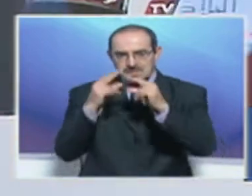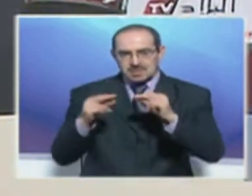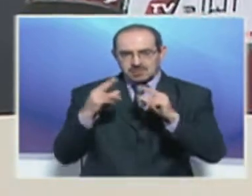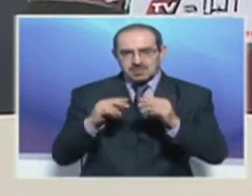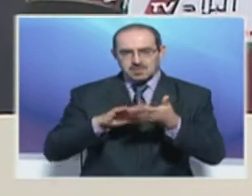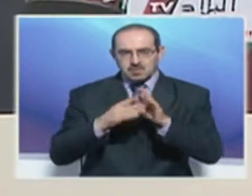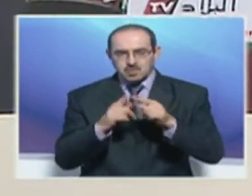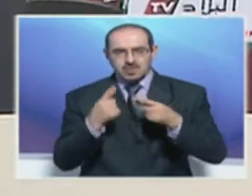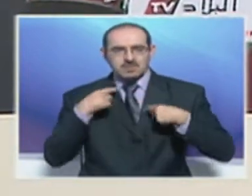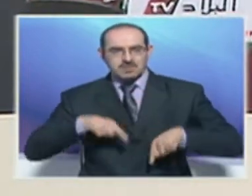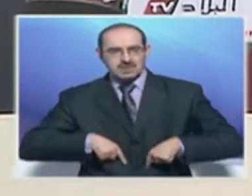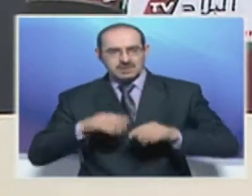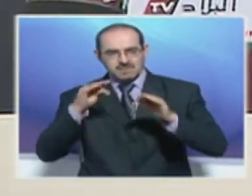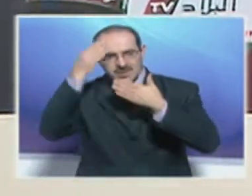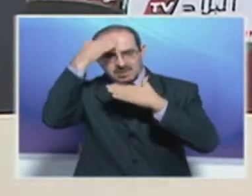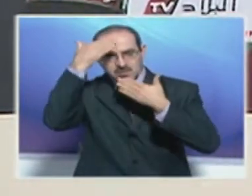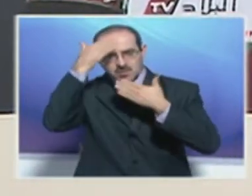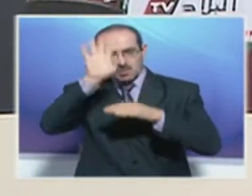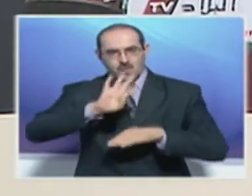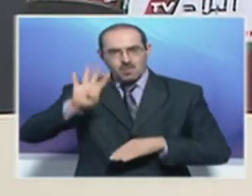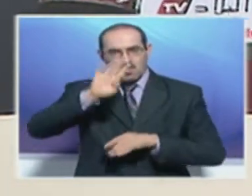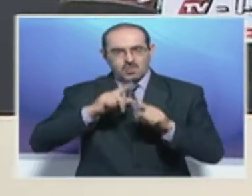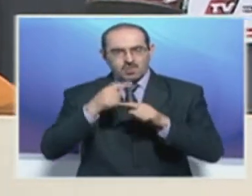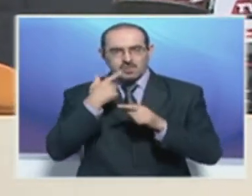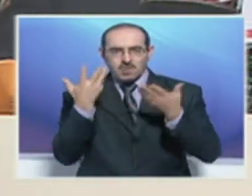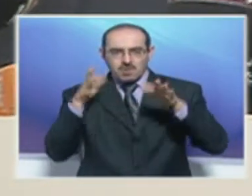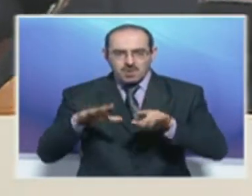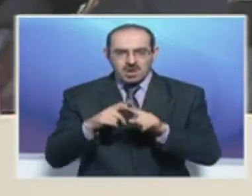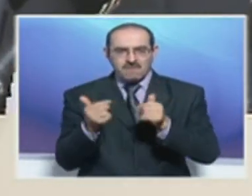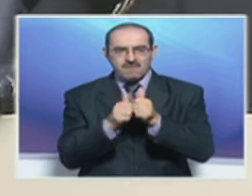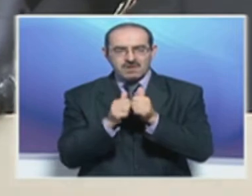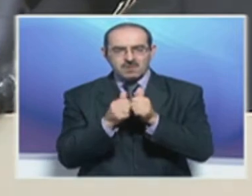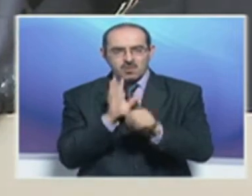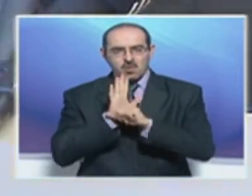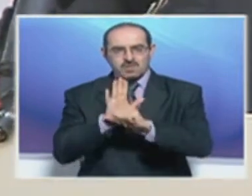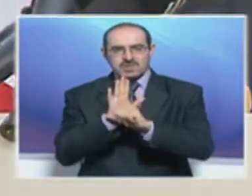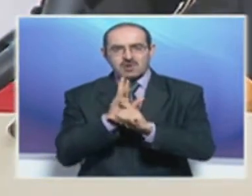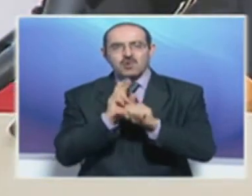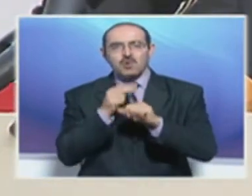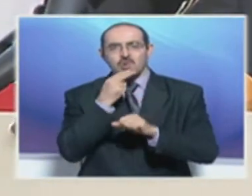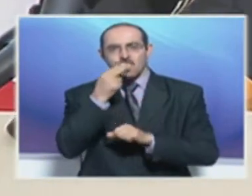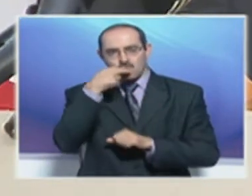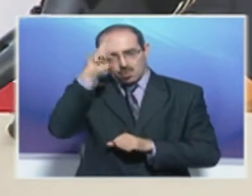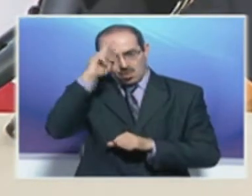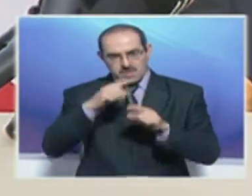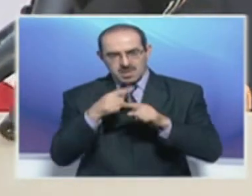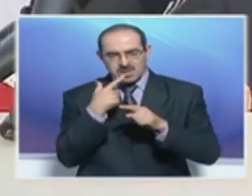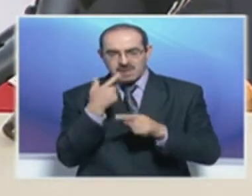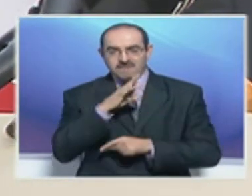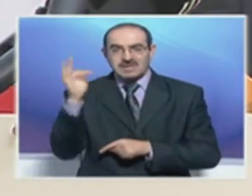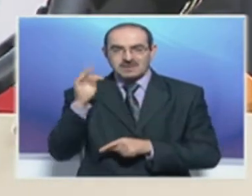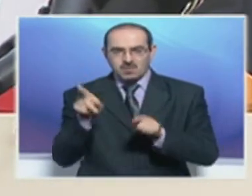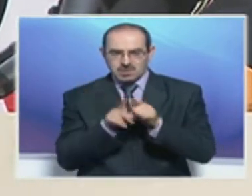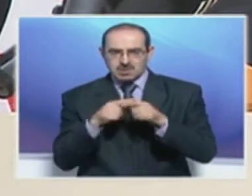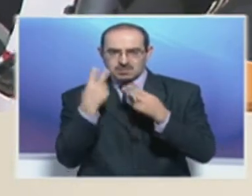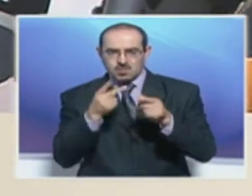des Affaires étrangères des deux rives, qui voit la participation du commissaire européen, donc au bon voisinage, qui voit la participation du